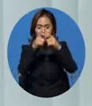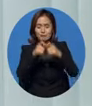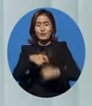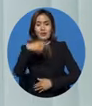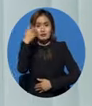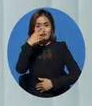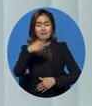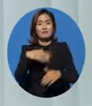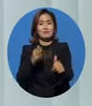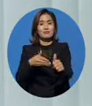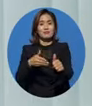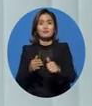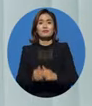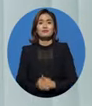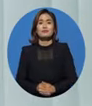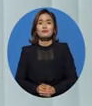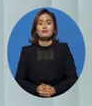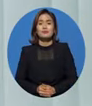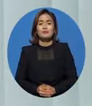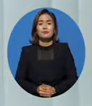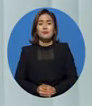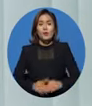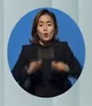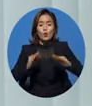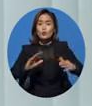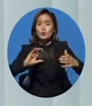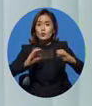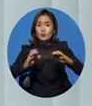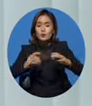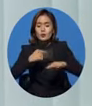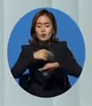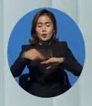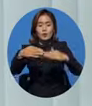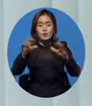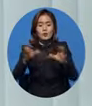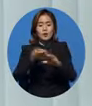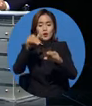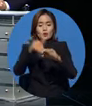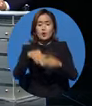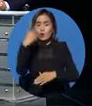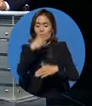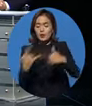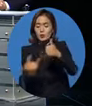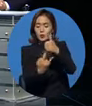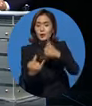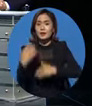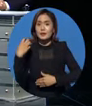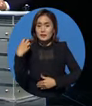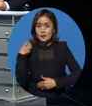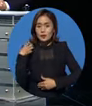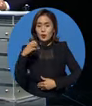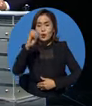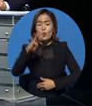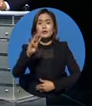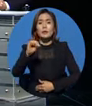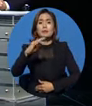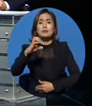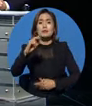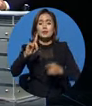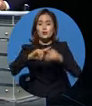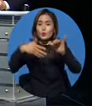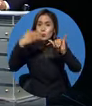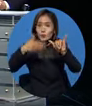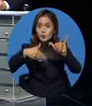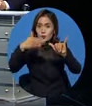검증 해주시길 바랍니다 오늘 토론에는 더불어 민주당 선거 관리 위원회 가 주관하며 광주 mbc 유튜브